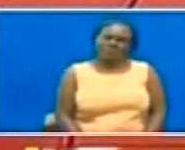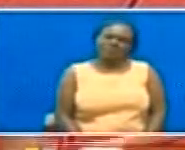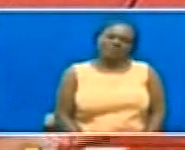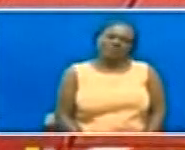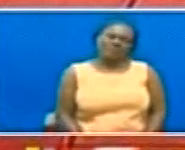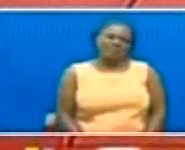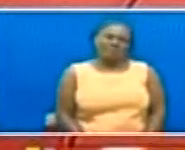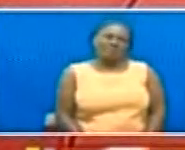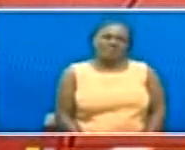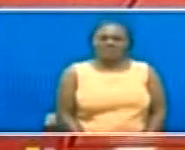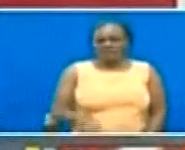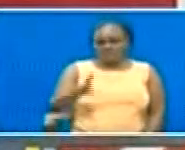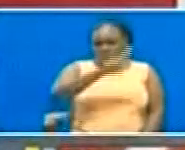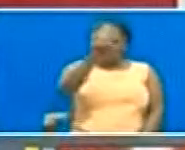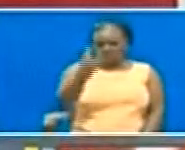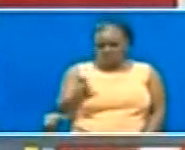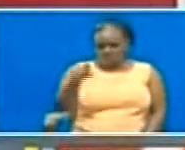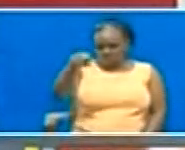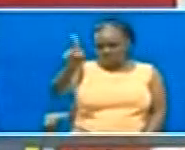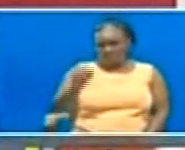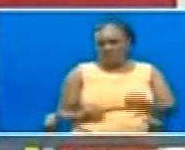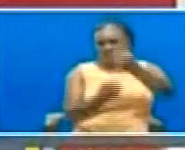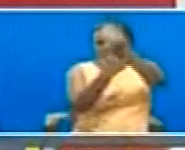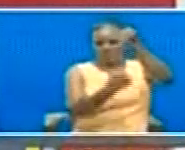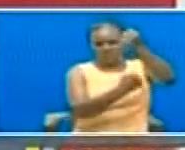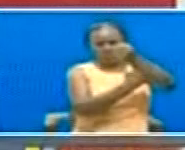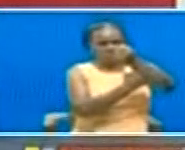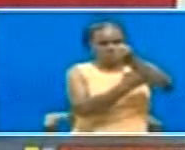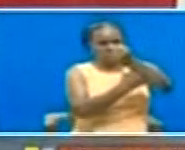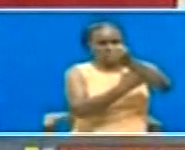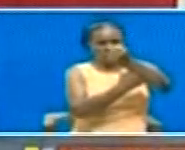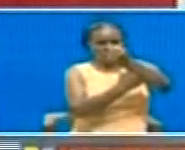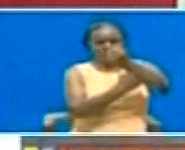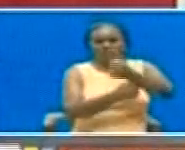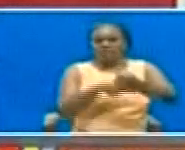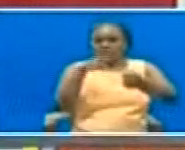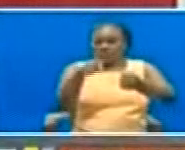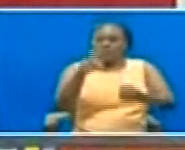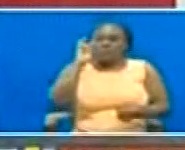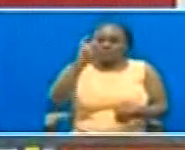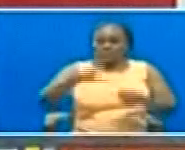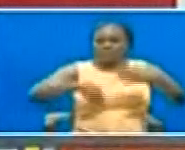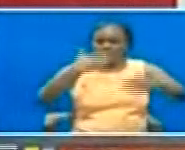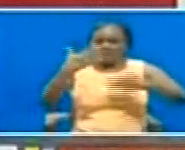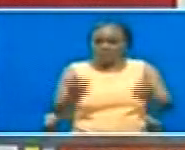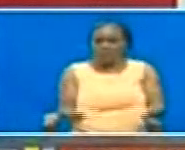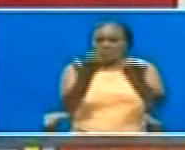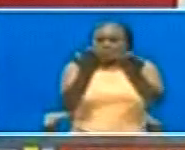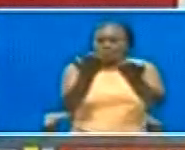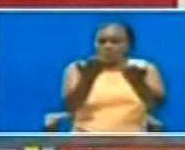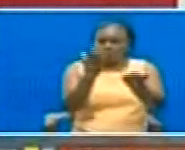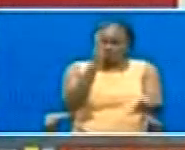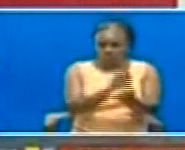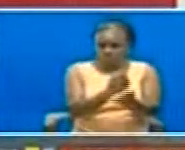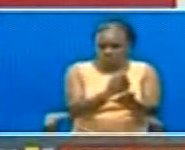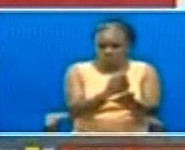Na mjusi, kwa hivyo nakuuliza nyinyi kama wafadhili wa ZUBL, mmeona kwamba mchezo huu umeimarika sana.